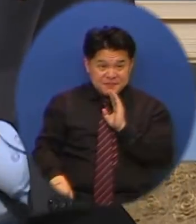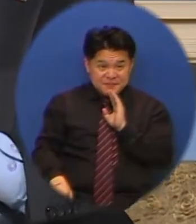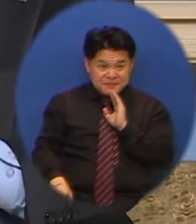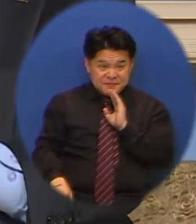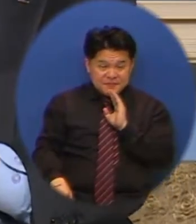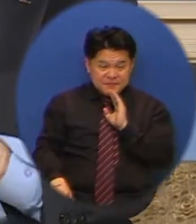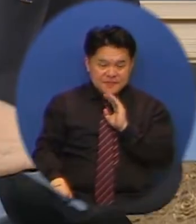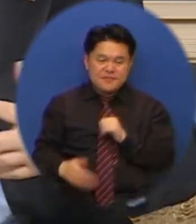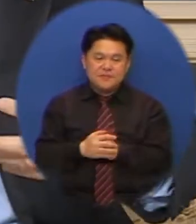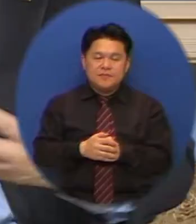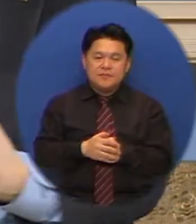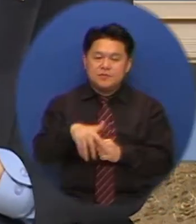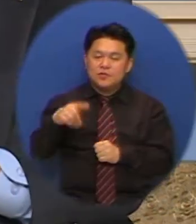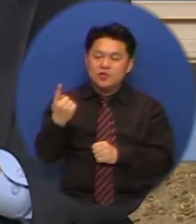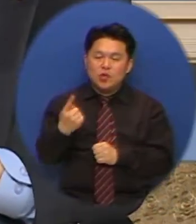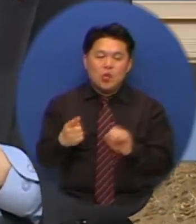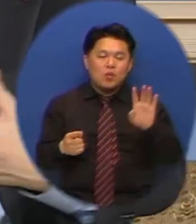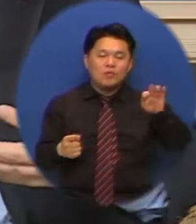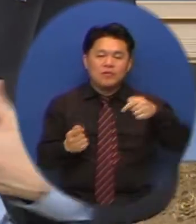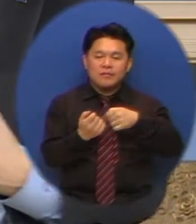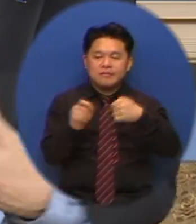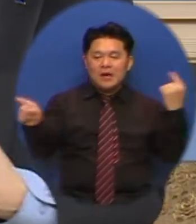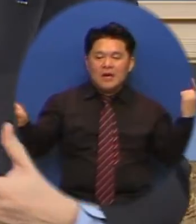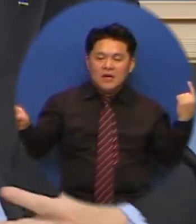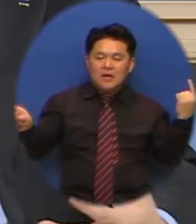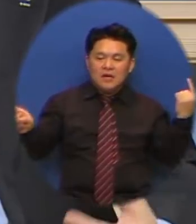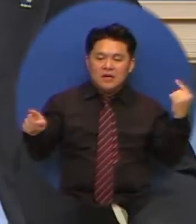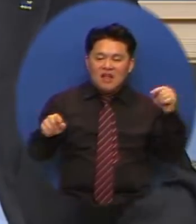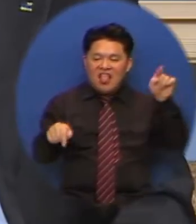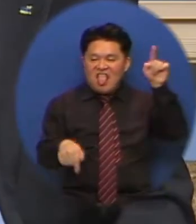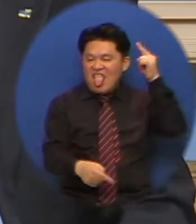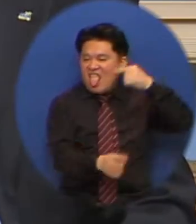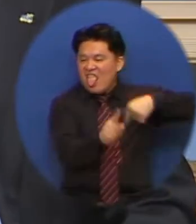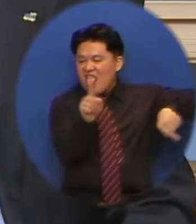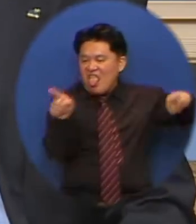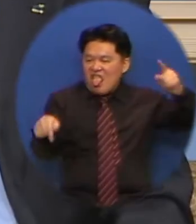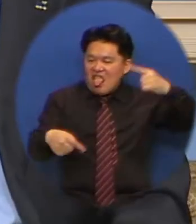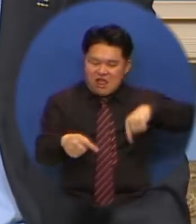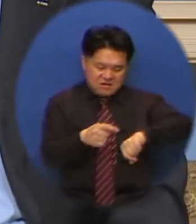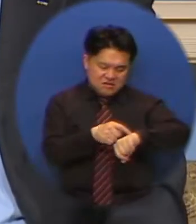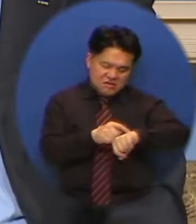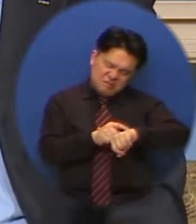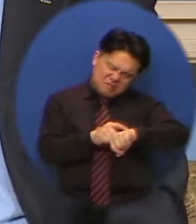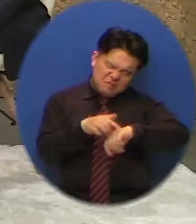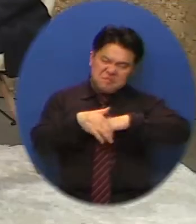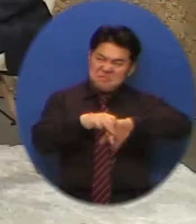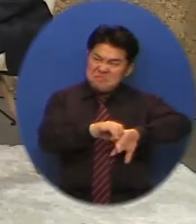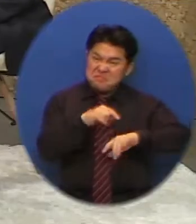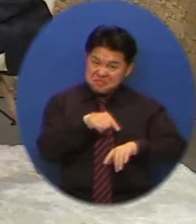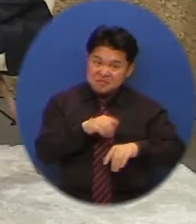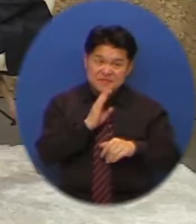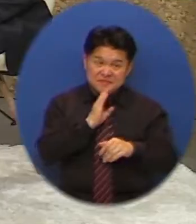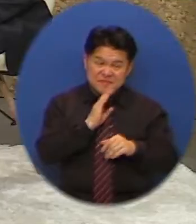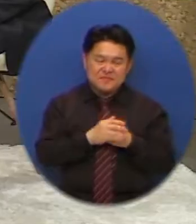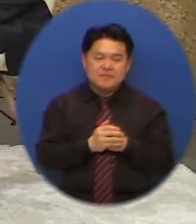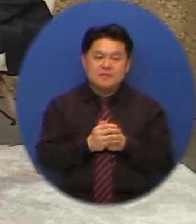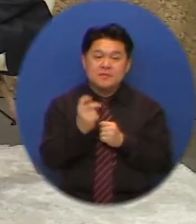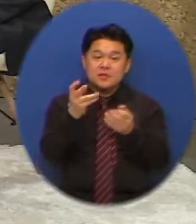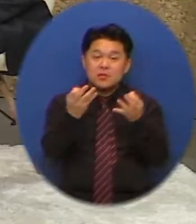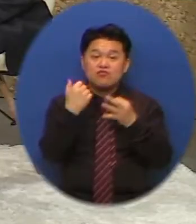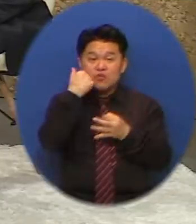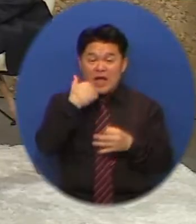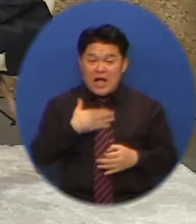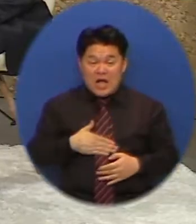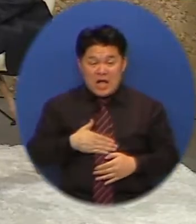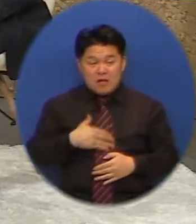따라놓고 초침 따라놓고 이러면 이게 시계가 제대로 작동을 안 할 거 아니겠습니까? 예. 뭐 시청자분들이 아시는 분도